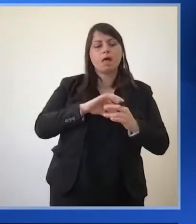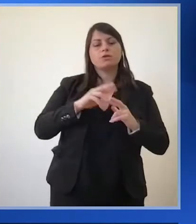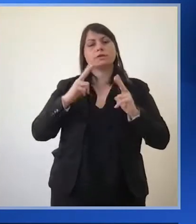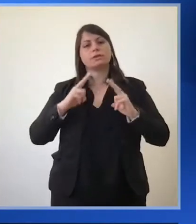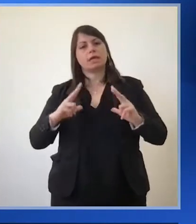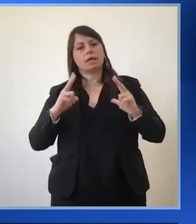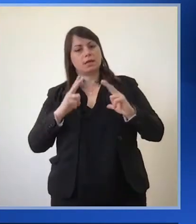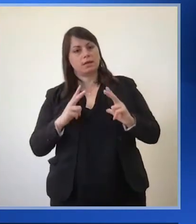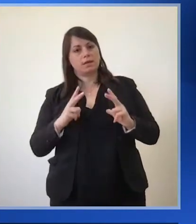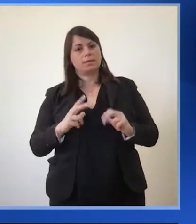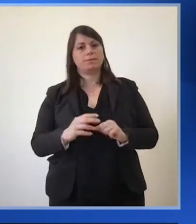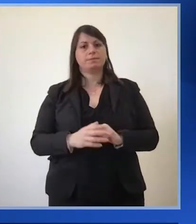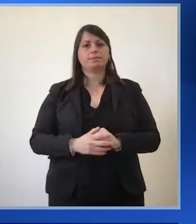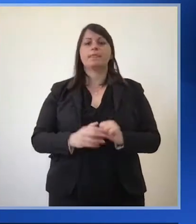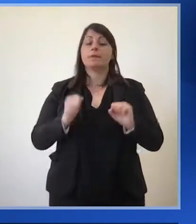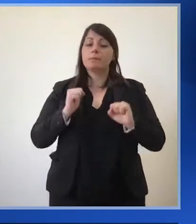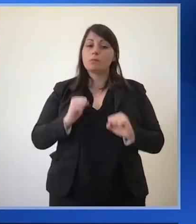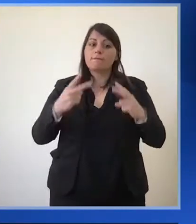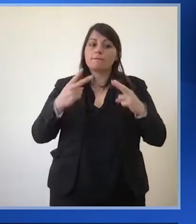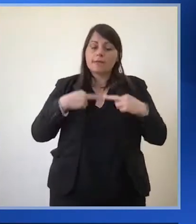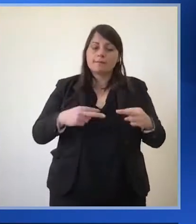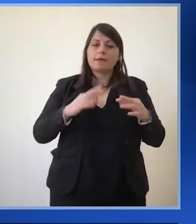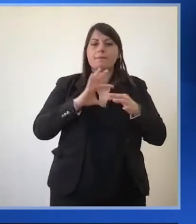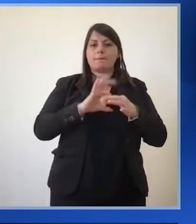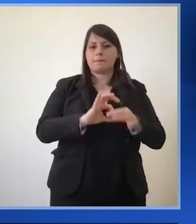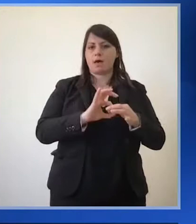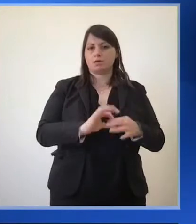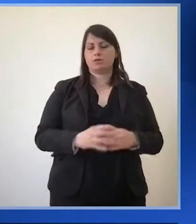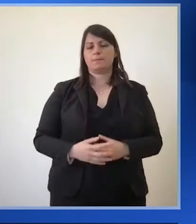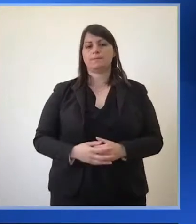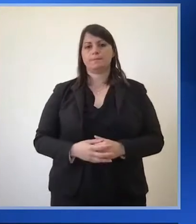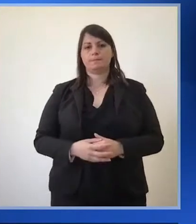pace, vivere in pace.